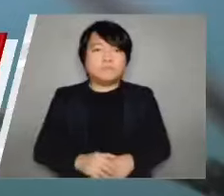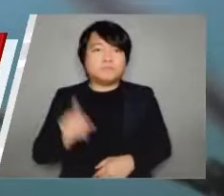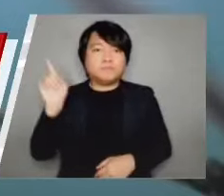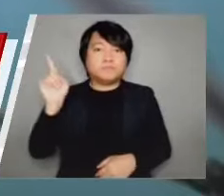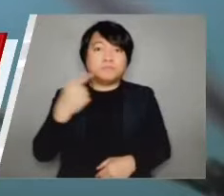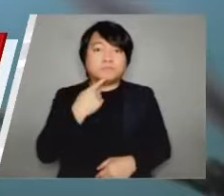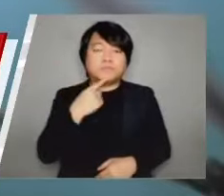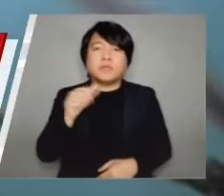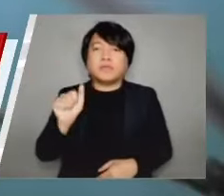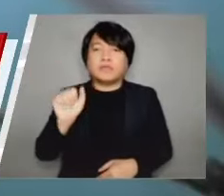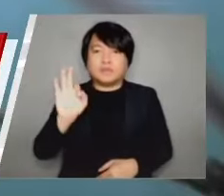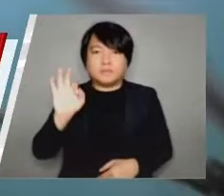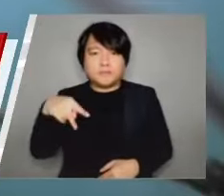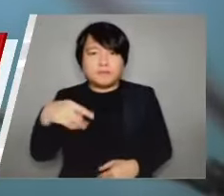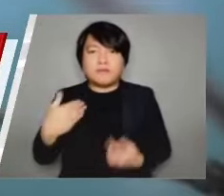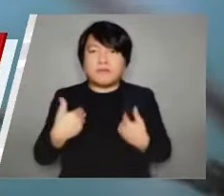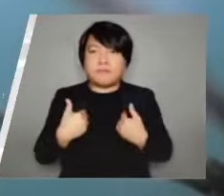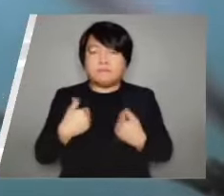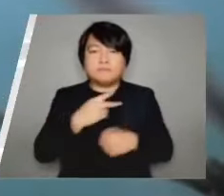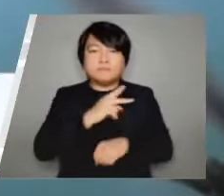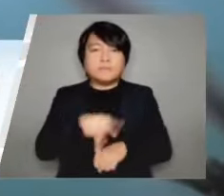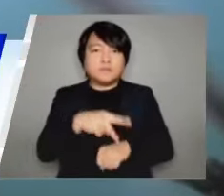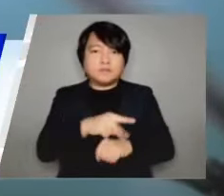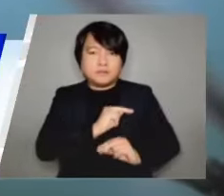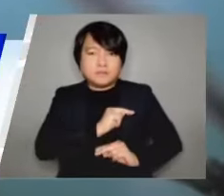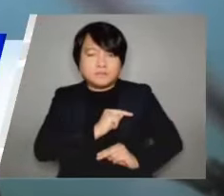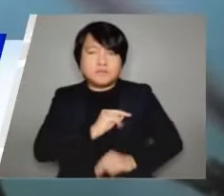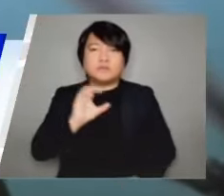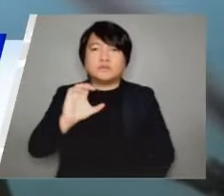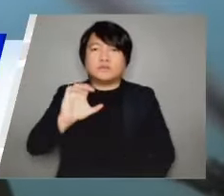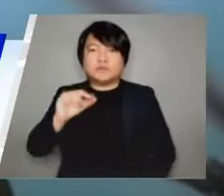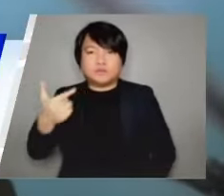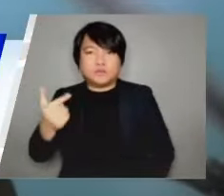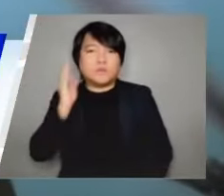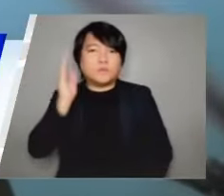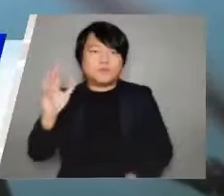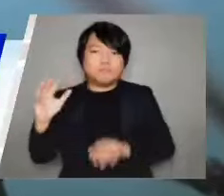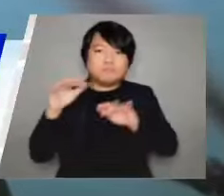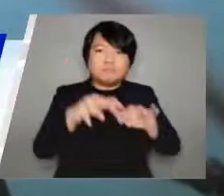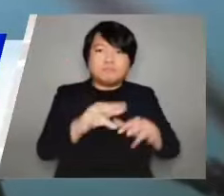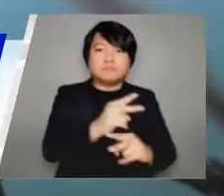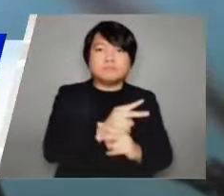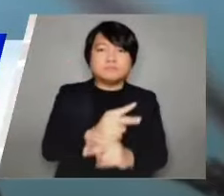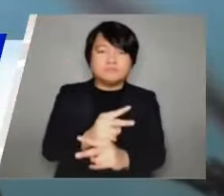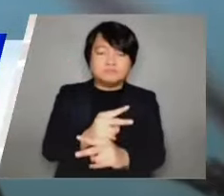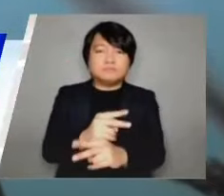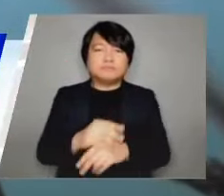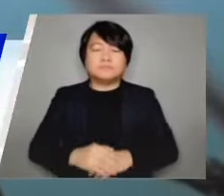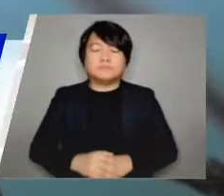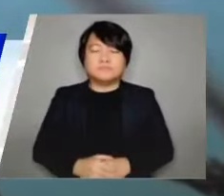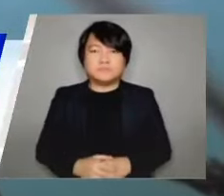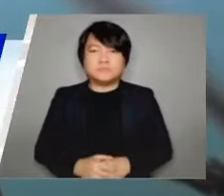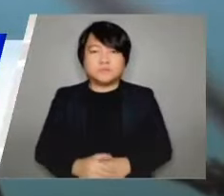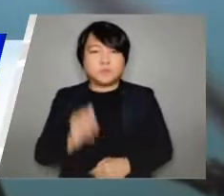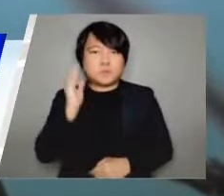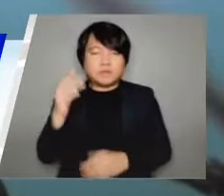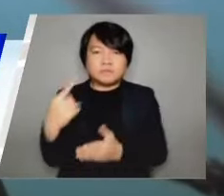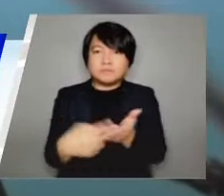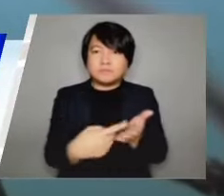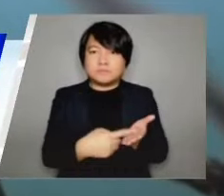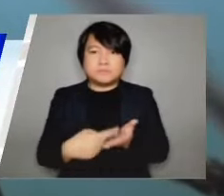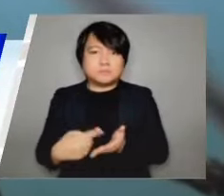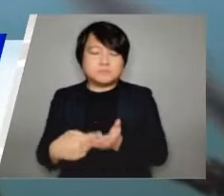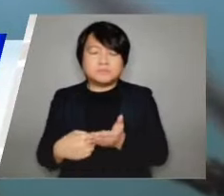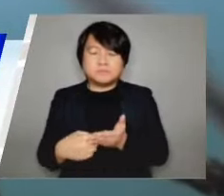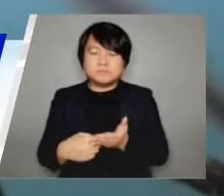Navy, pati na rin po ang Philippine Coast Guard. So marami po tayong mga pinag-uusapan ngayon na mga hakbangin na nagagawin in